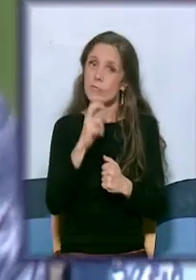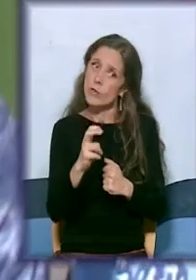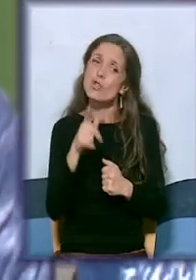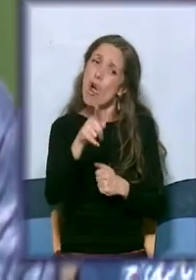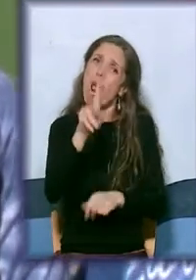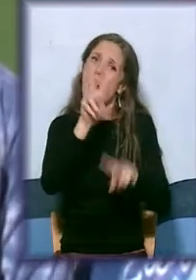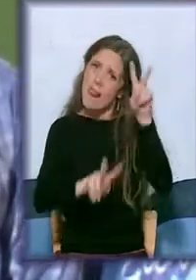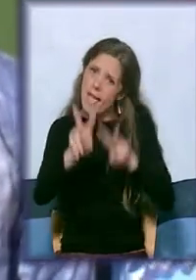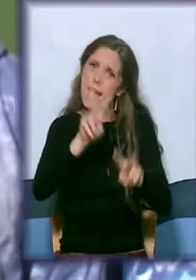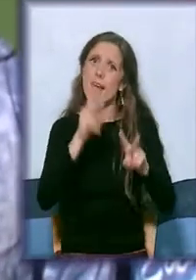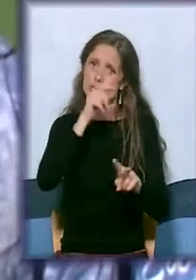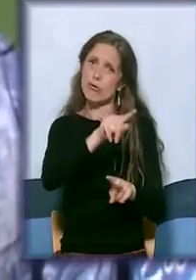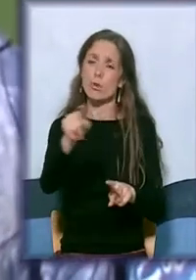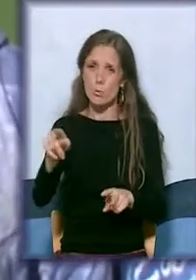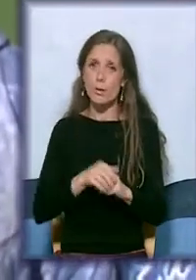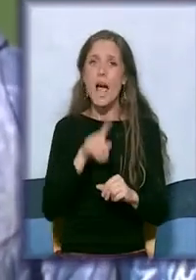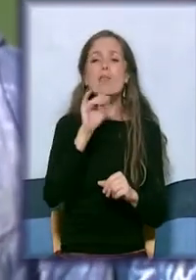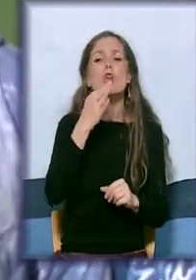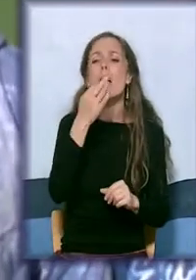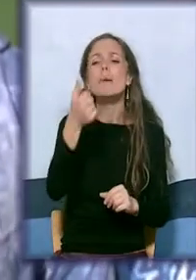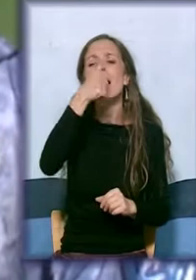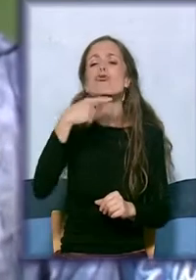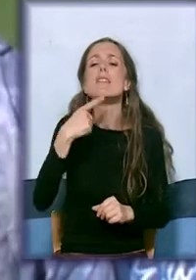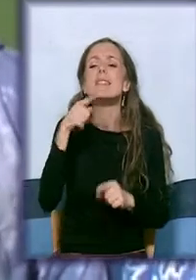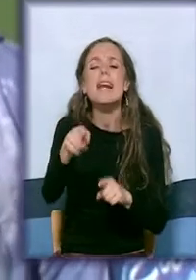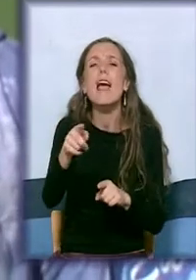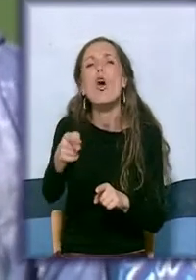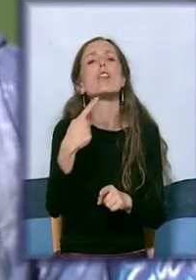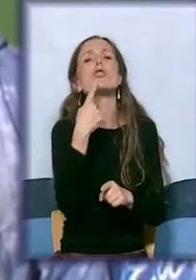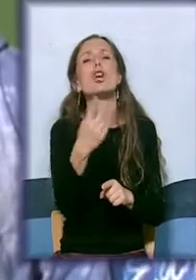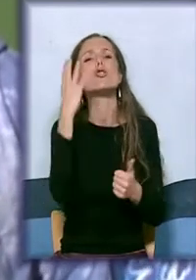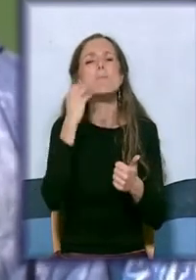Leči ju. I šta si ti rekao da ćeš da kažeš baki i deki i